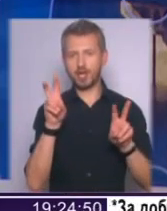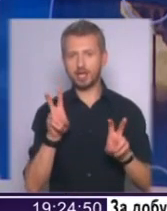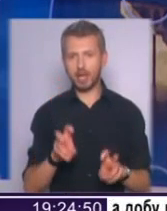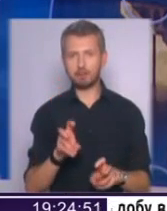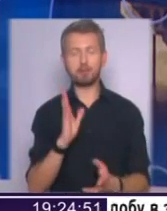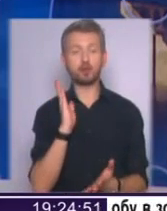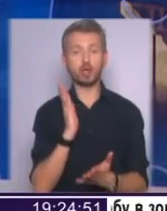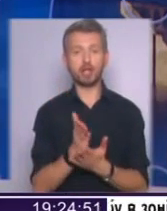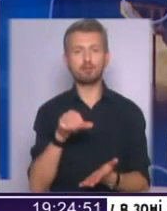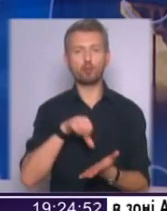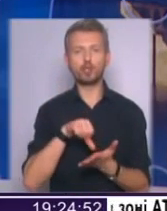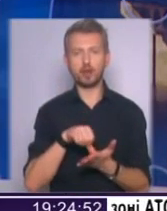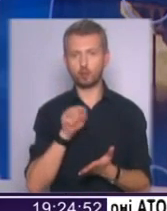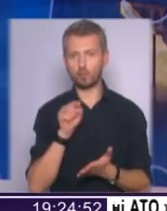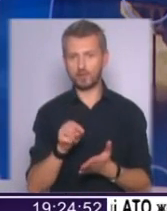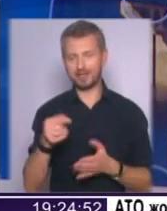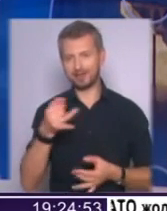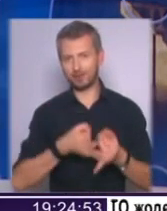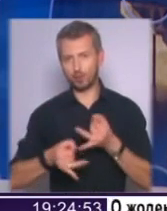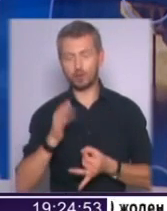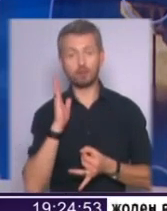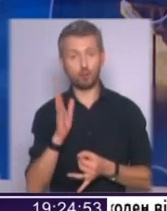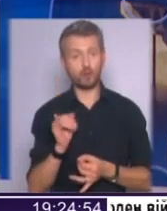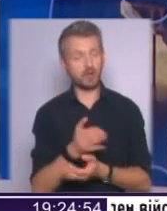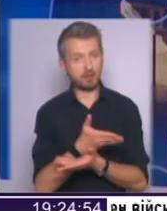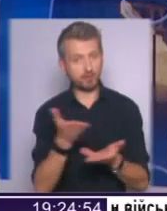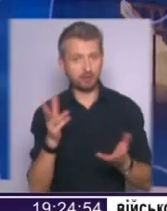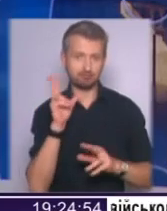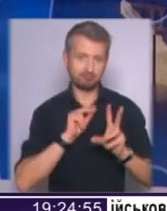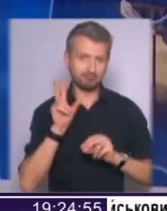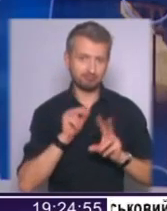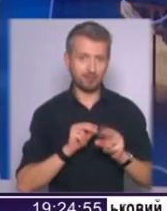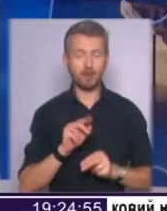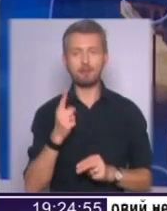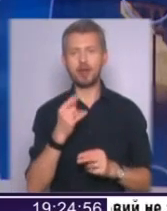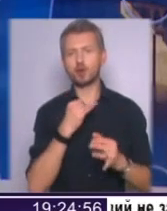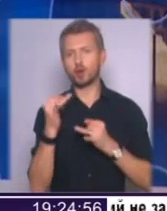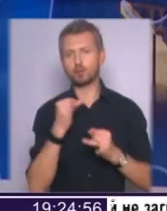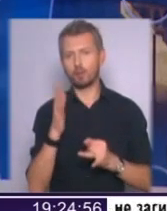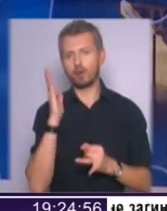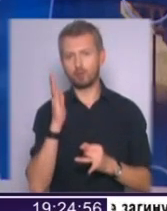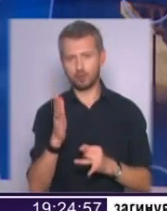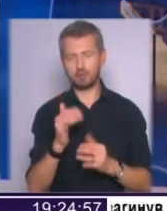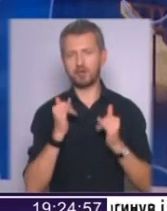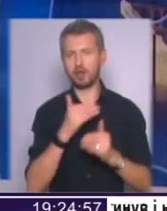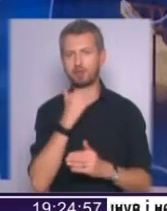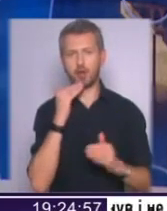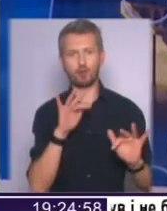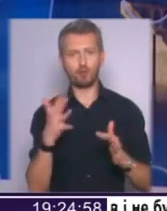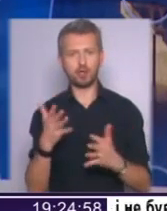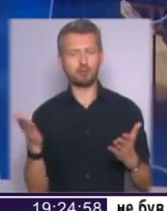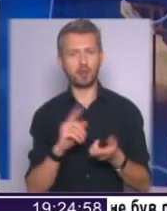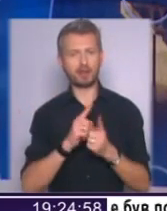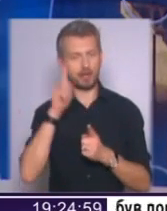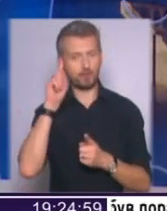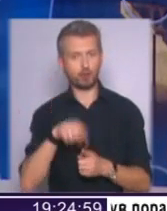Безпосереднім учасником цих дискусій, сподіваюся, станете і ви. Перша розмова буде присвячена багатьом подіям, які стали відомі Україні та